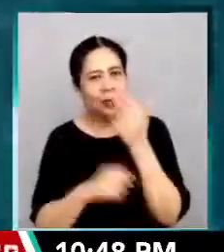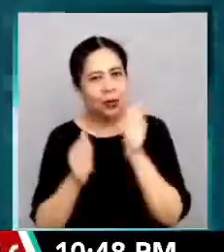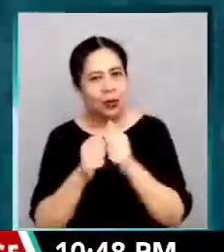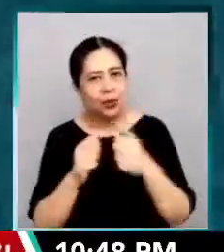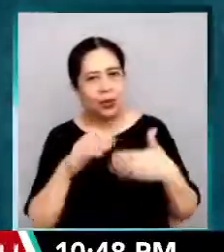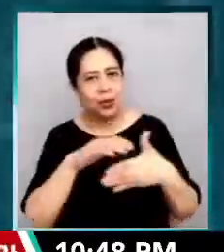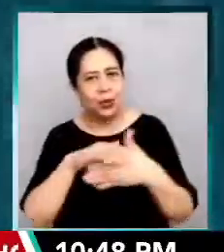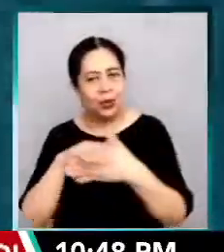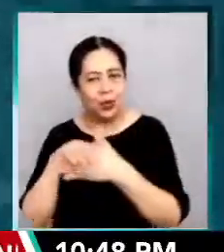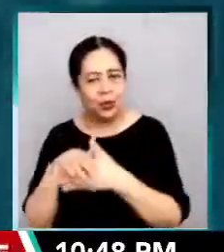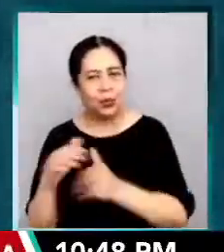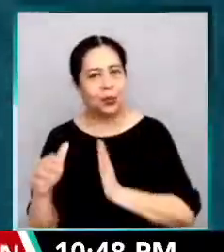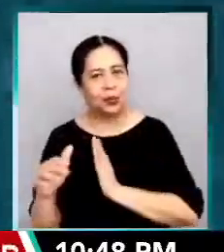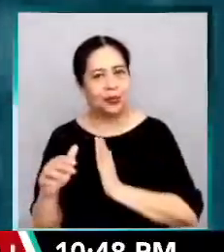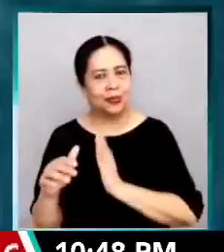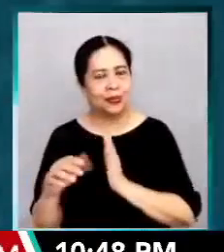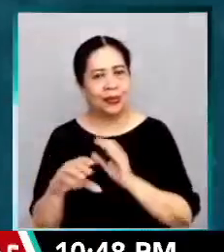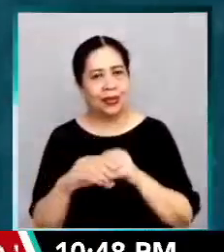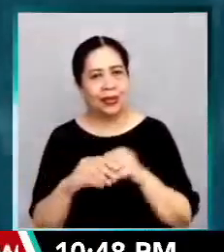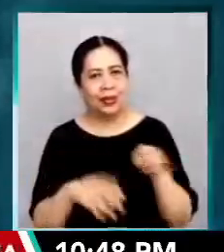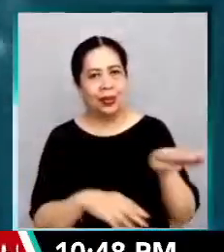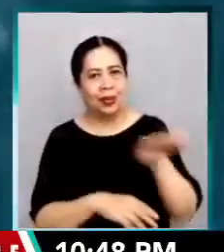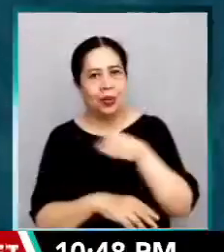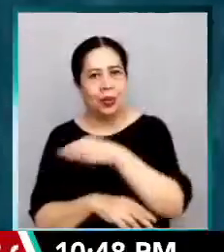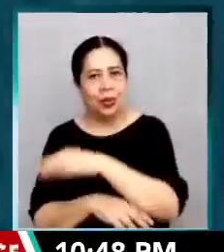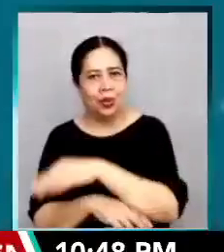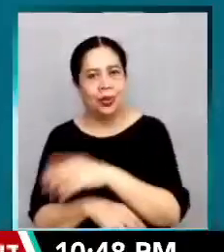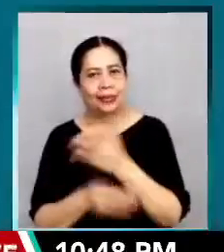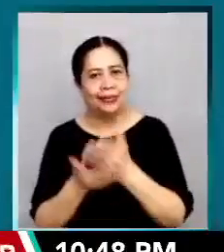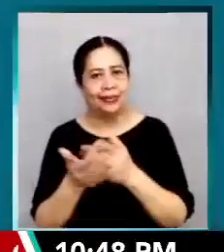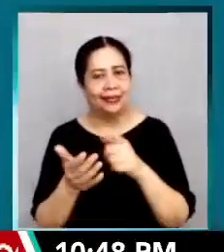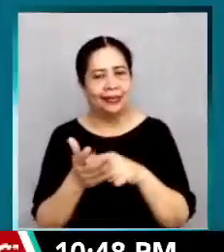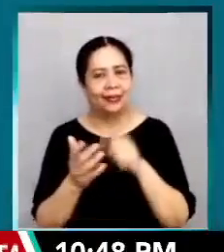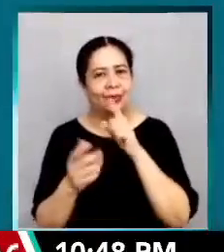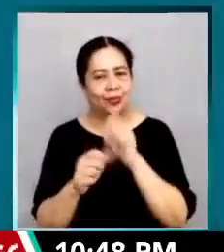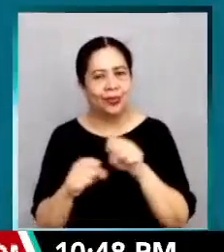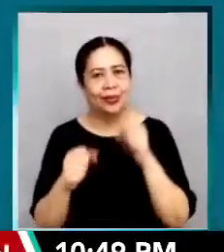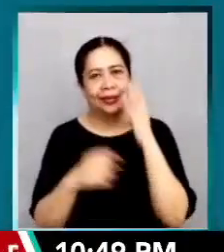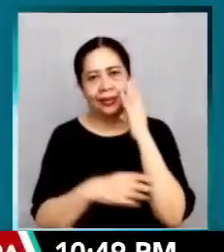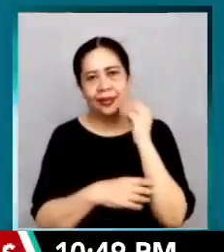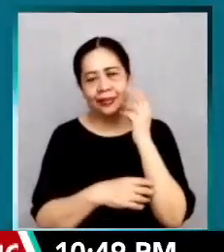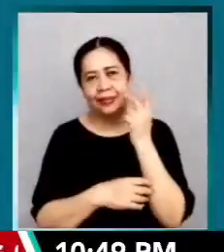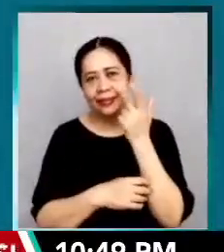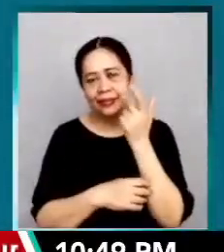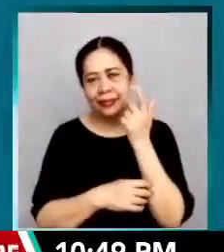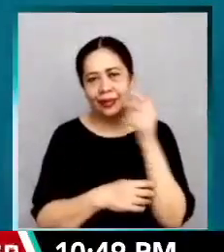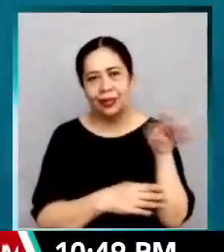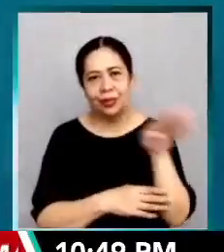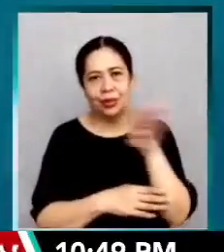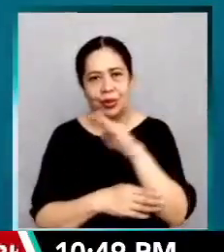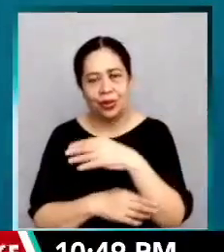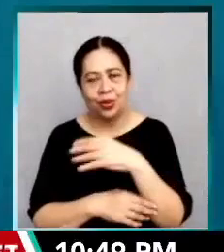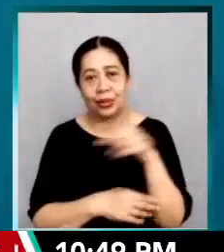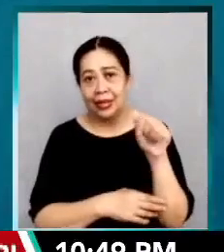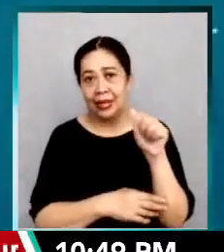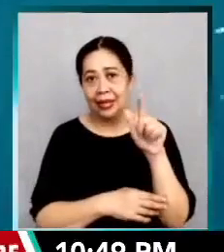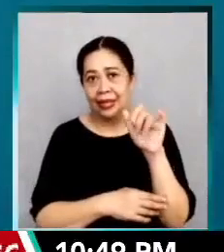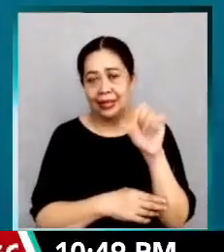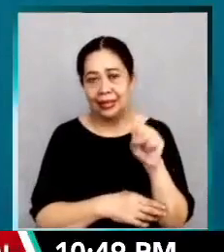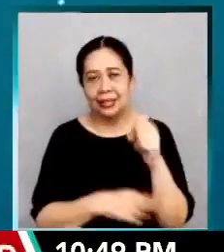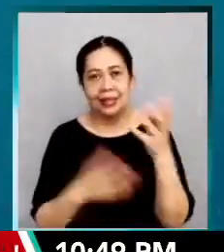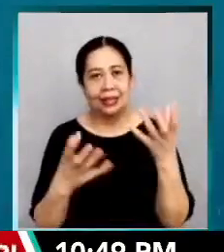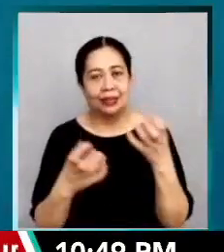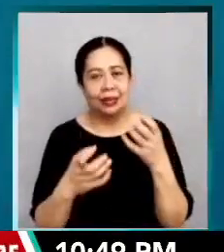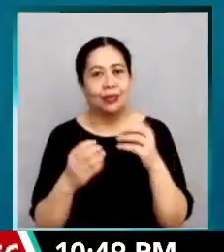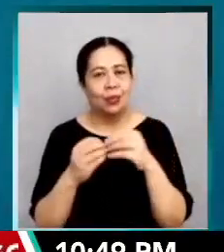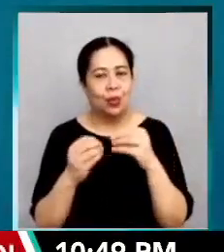gentle giants sa Lila, Bohol? Ilan lamang daw yan sa mga pwedeng ma-explore sa Bohol, kaya si Alexis... Gusto ko siyang mas makilala